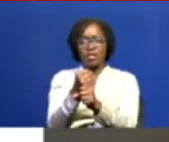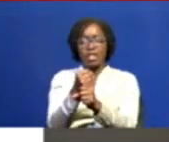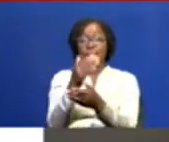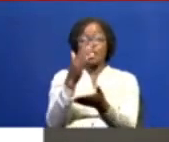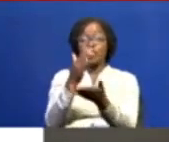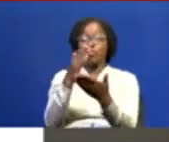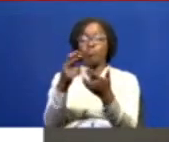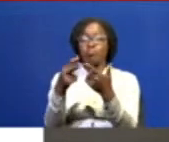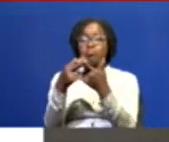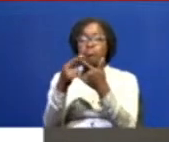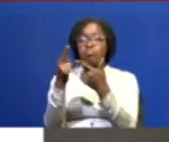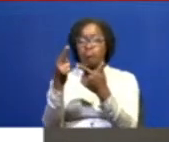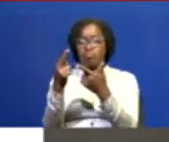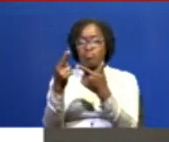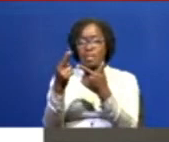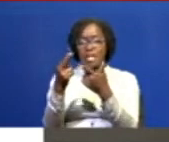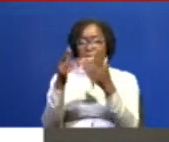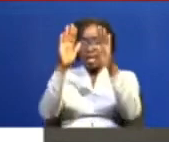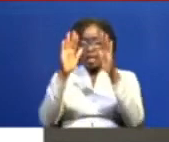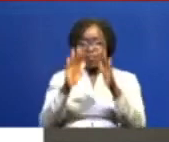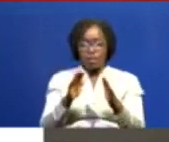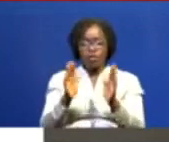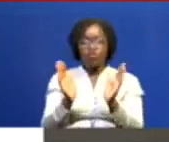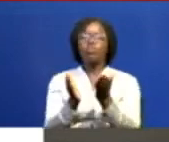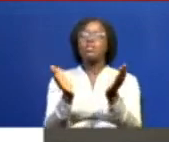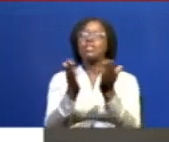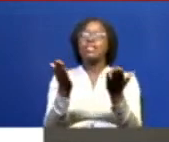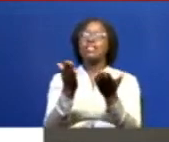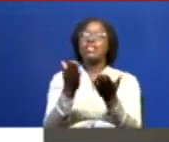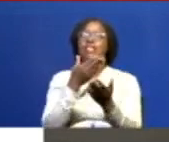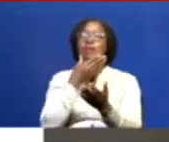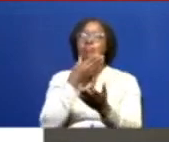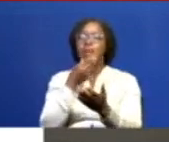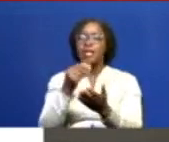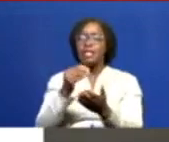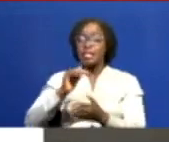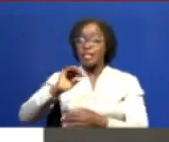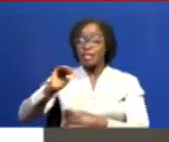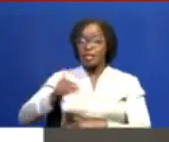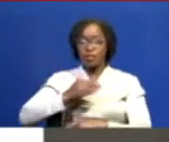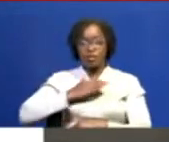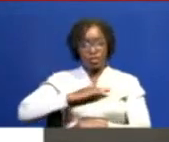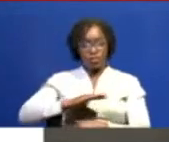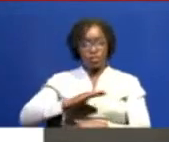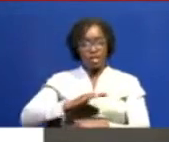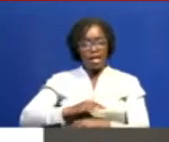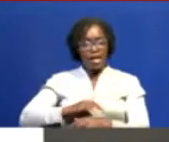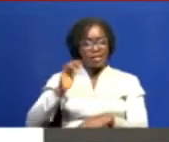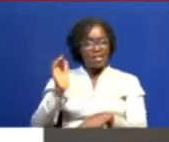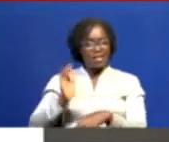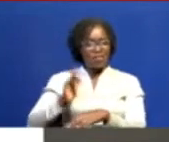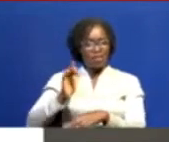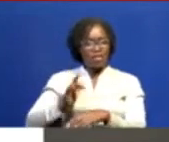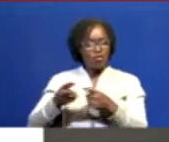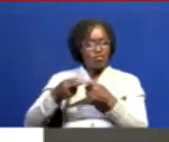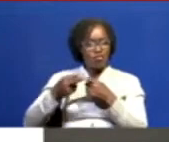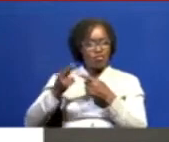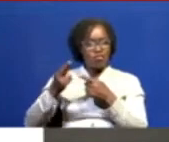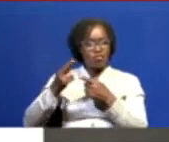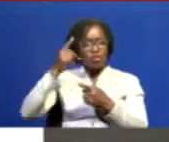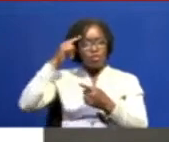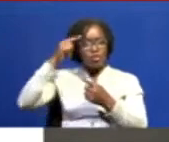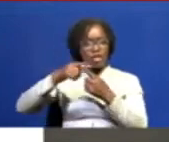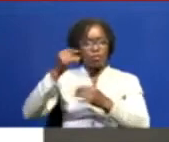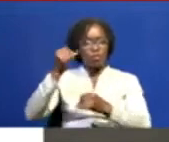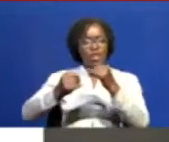linalokomesha ukeketaji limezindua kampeni ya kuhamasisha vijana katika kaunti ya Samburu kuhusu athari za ukeketaji kwa lengo la